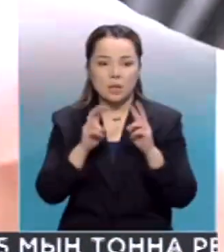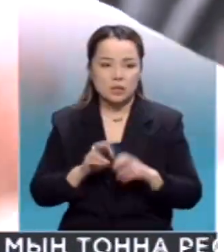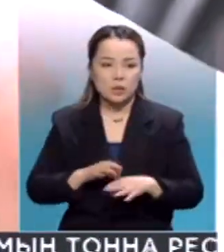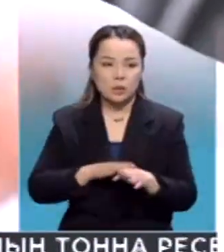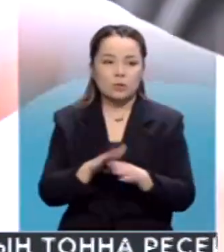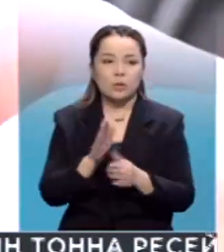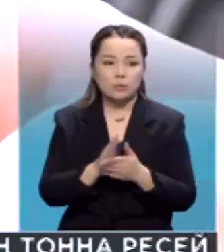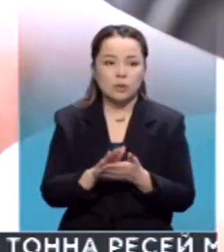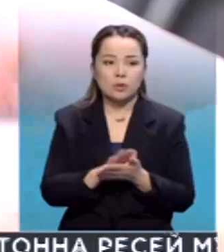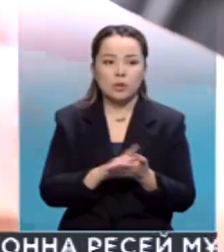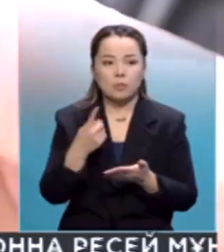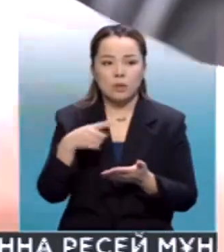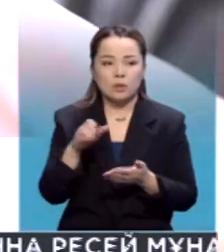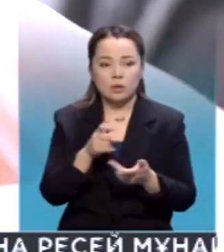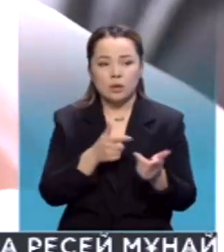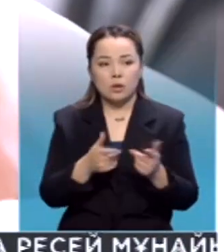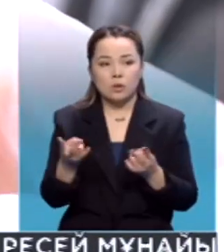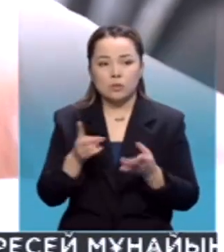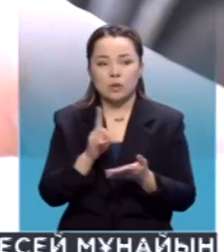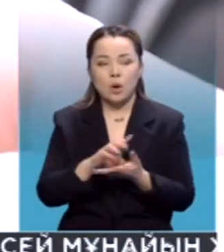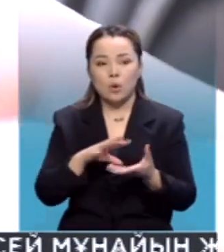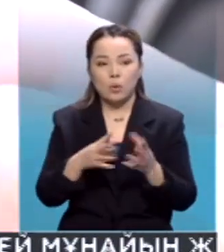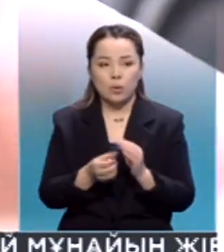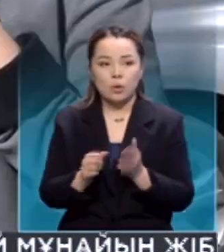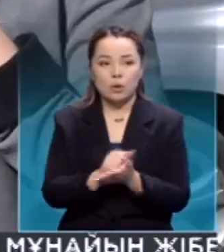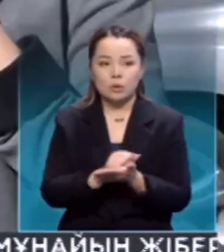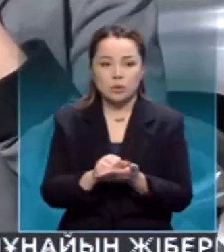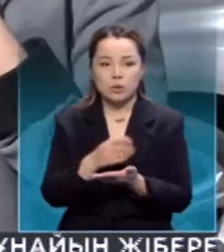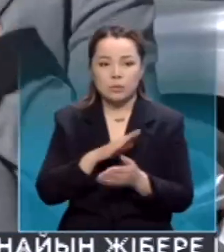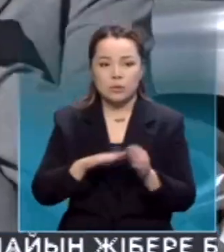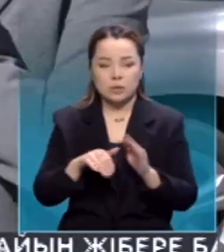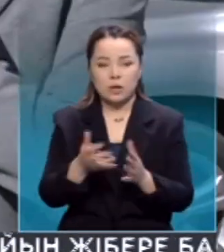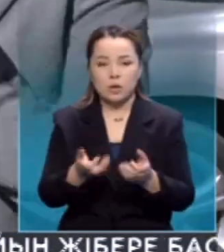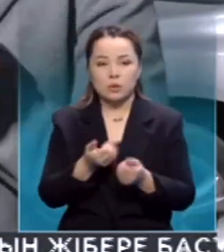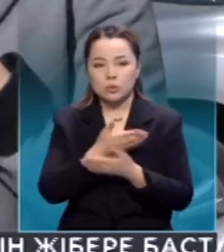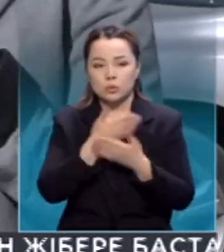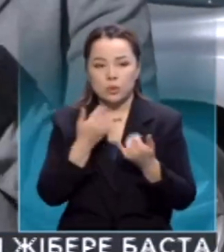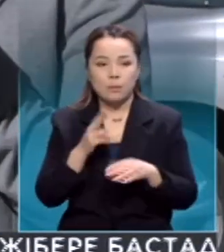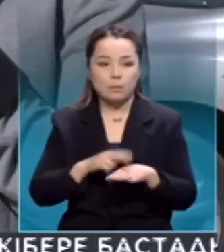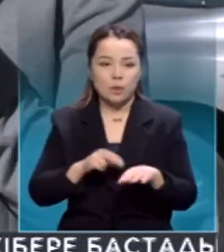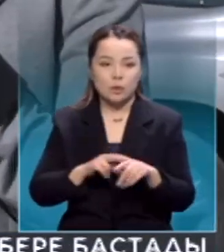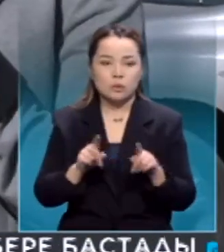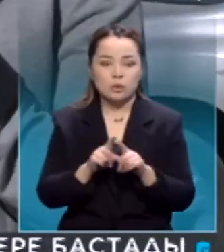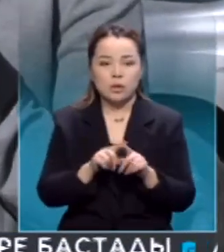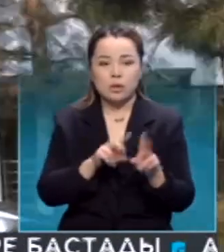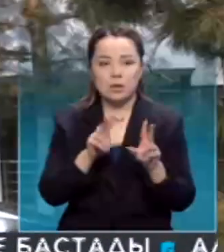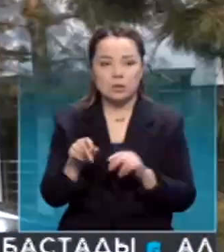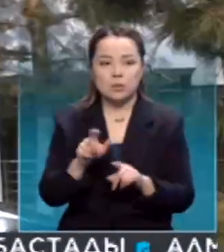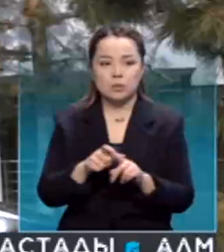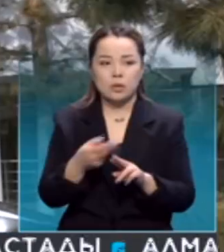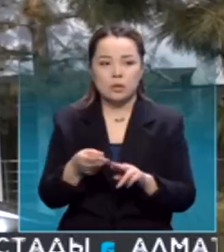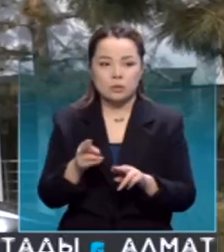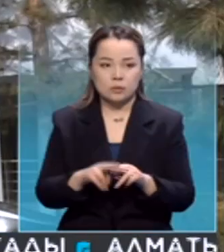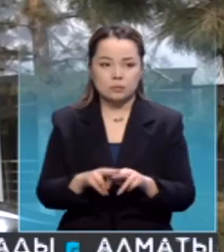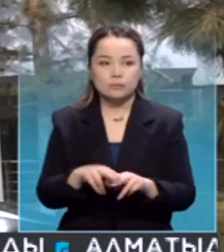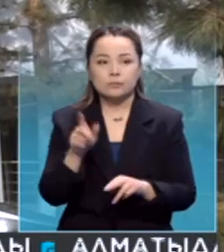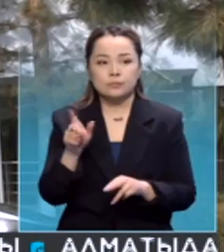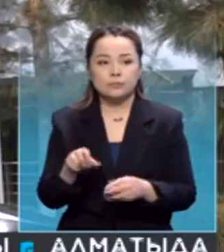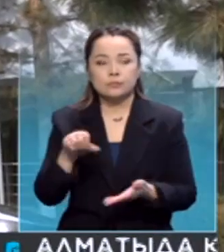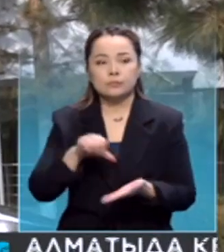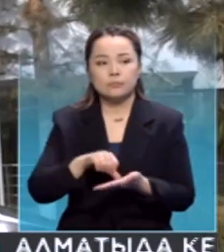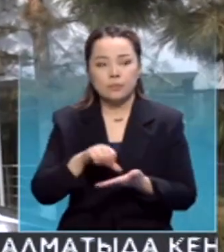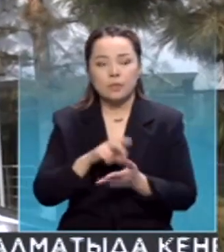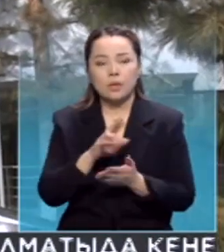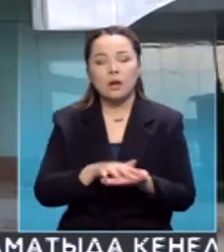өткен. Алайда бір аптада дайын болу тиіс қорытынды қағаз әлі қолына тимепті. Ал полициядағылардың уәжі мынадай. Азаматша